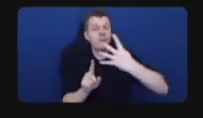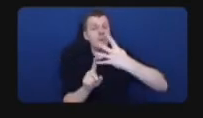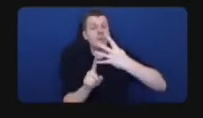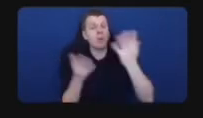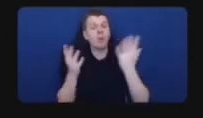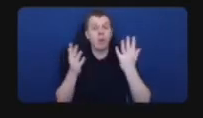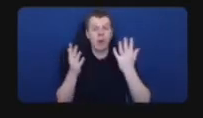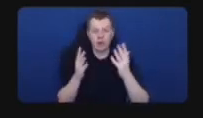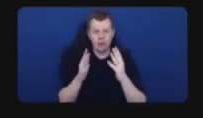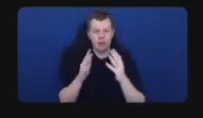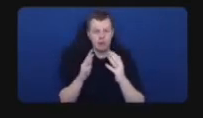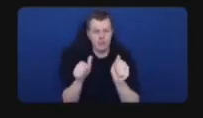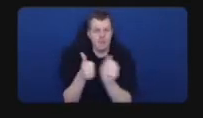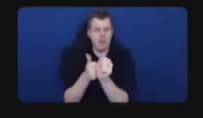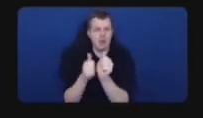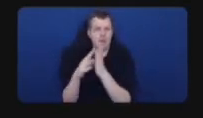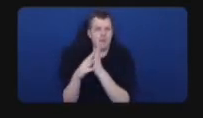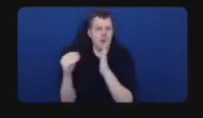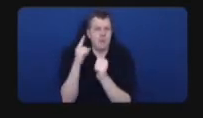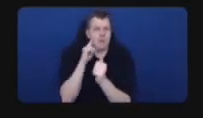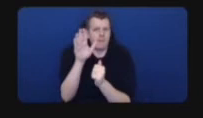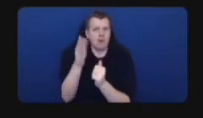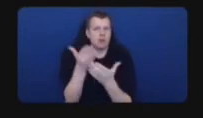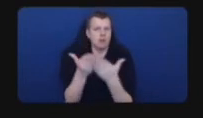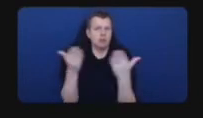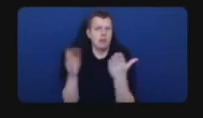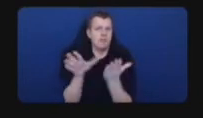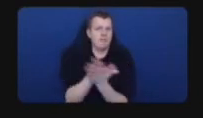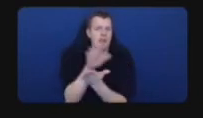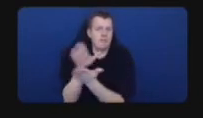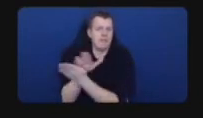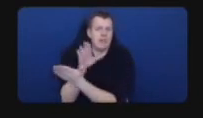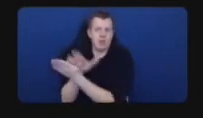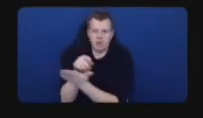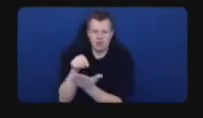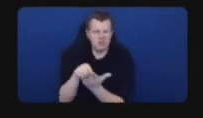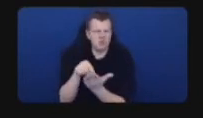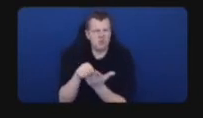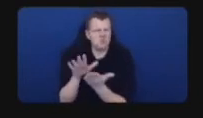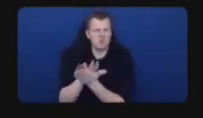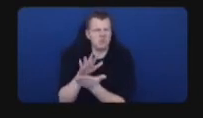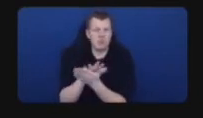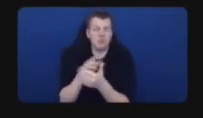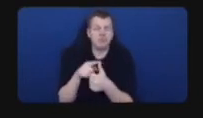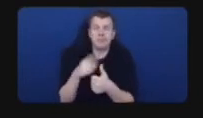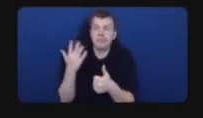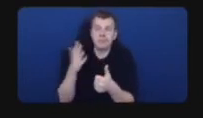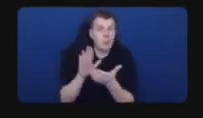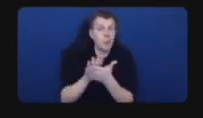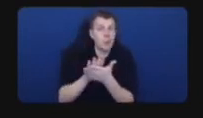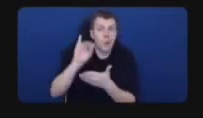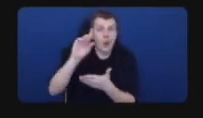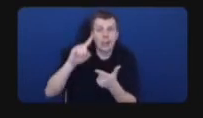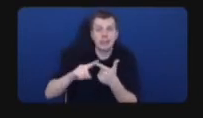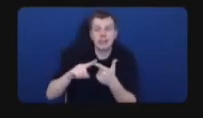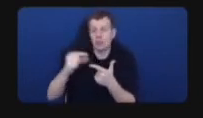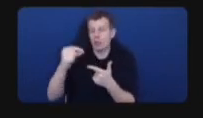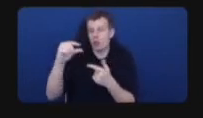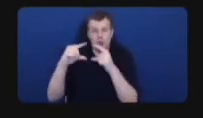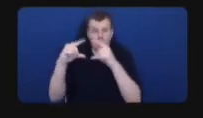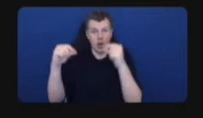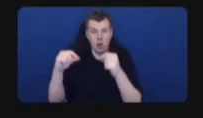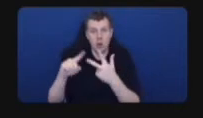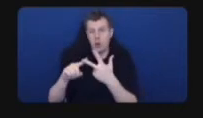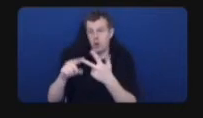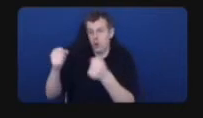最后一件事情呢，我们就是建议的，就是有一些重要的一些法律文件，你们可以做一个